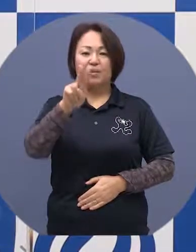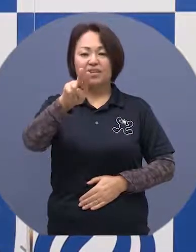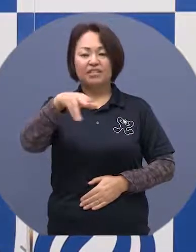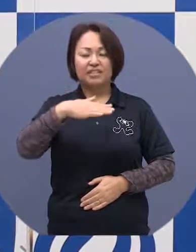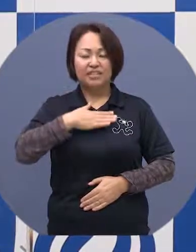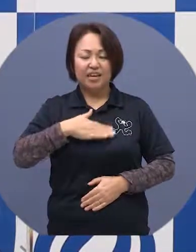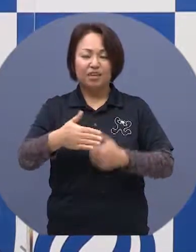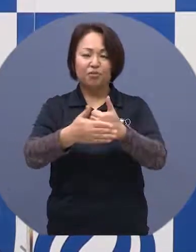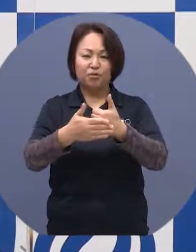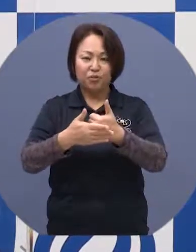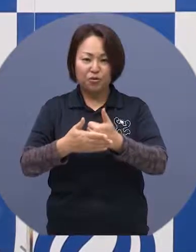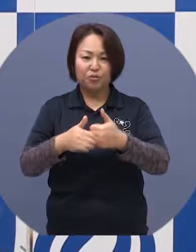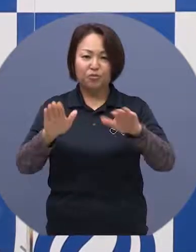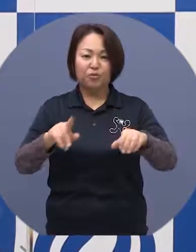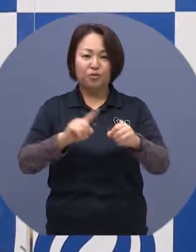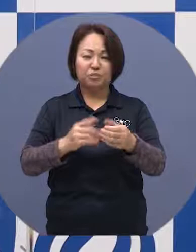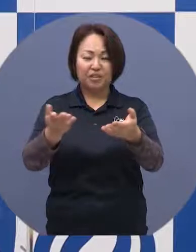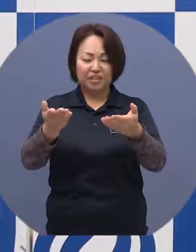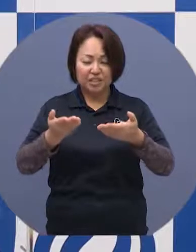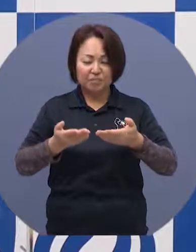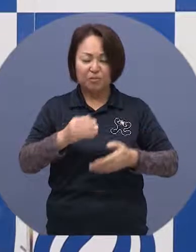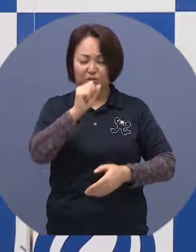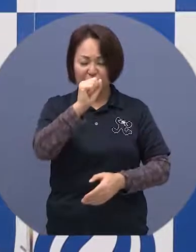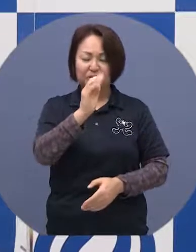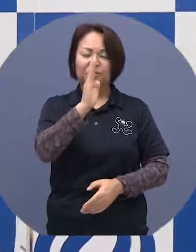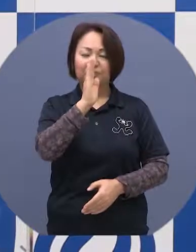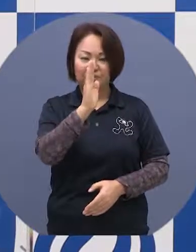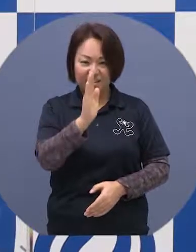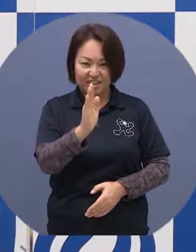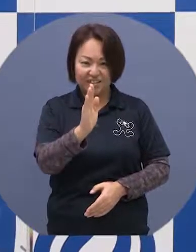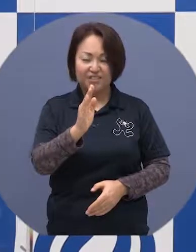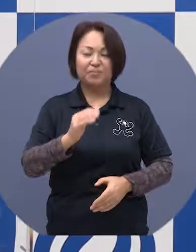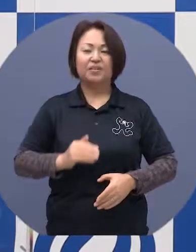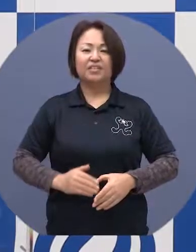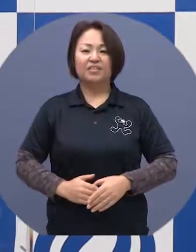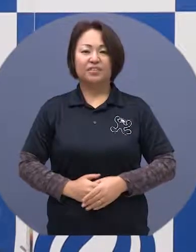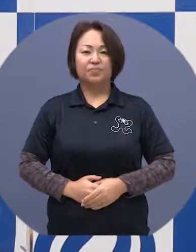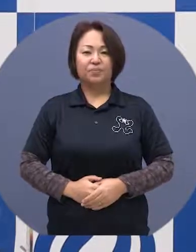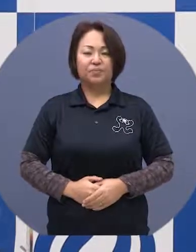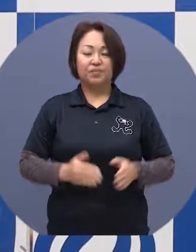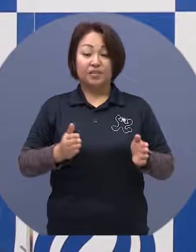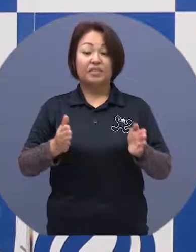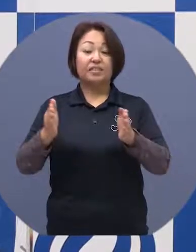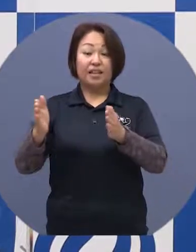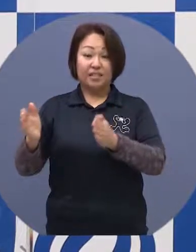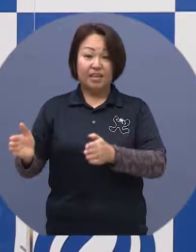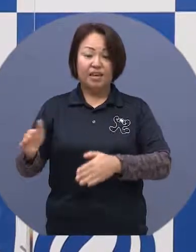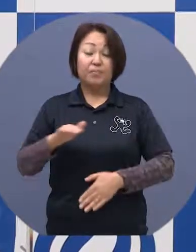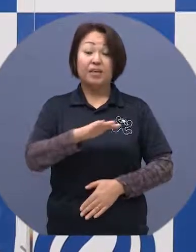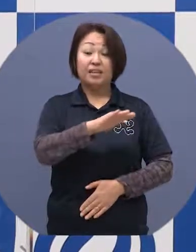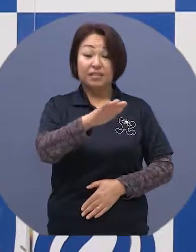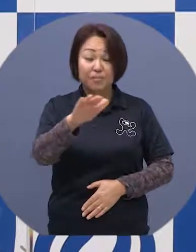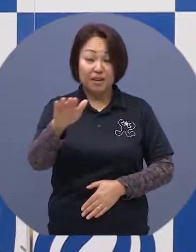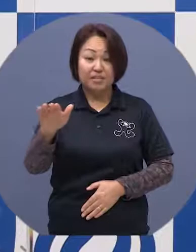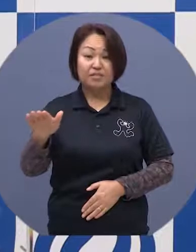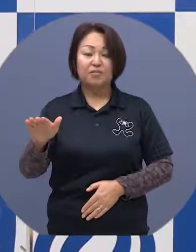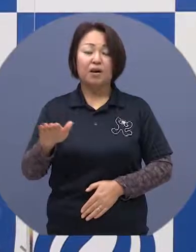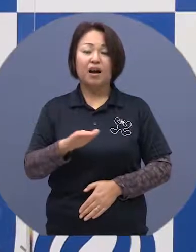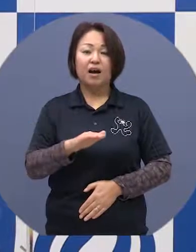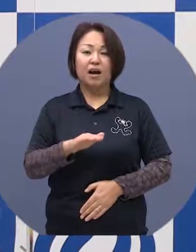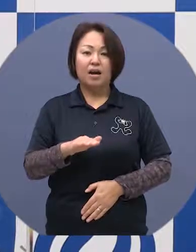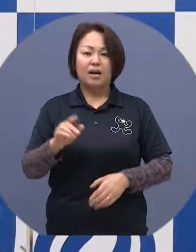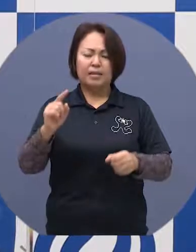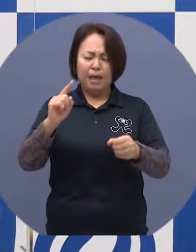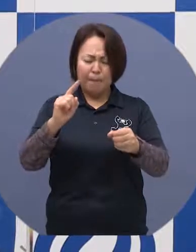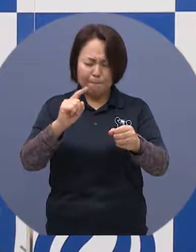し持ったもありますようによろしくお願い申し上げる次第でありますさて市民の皆さまにおかれましてはこの